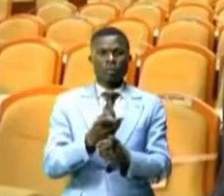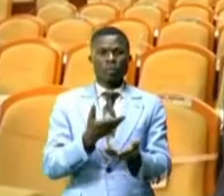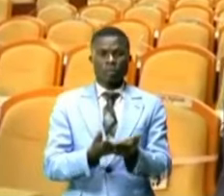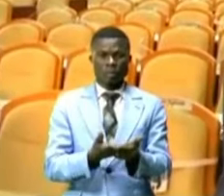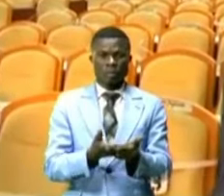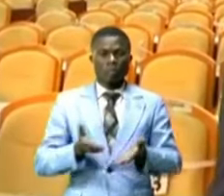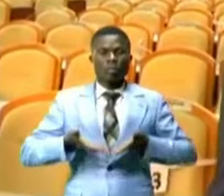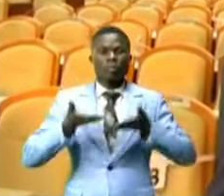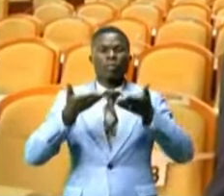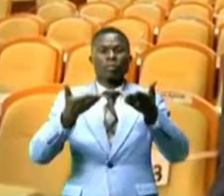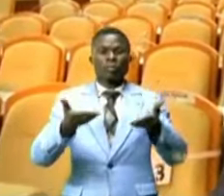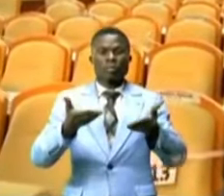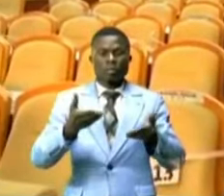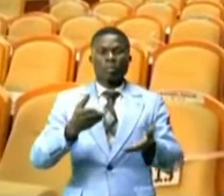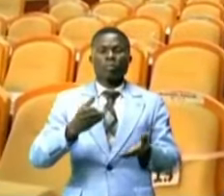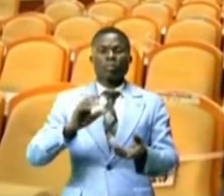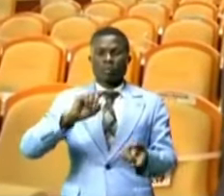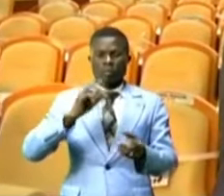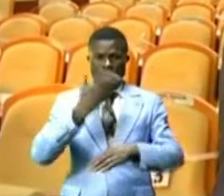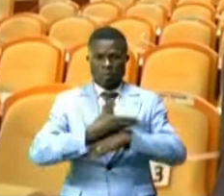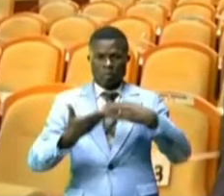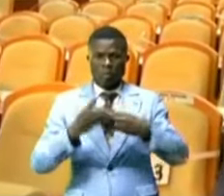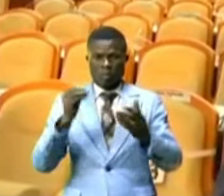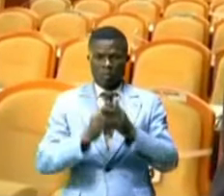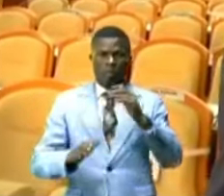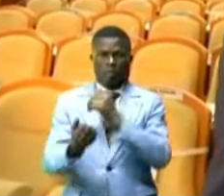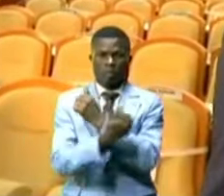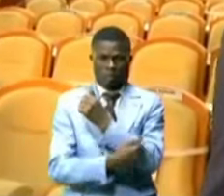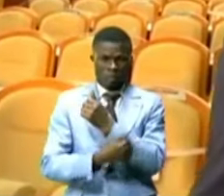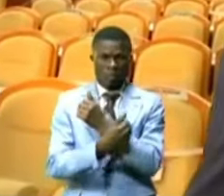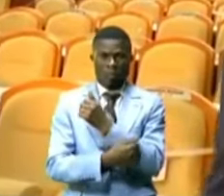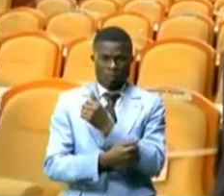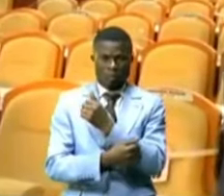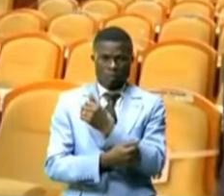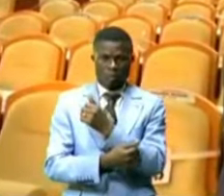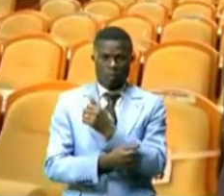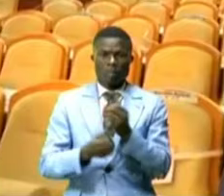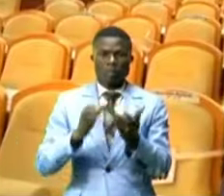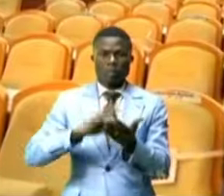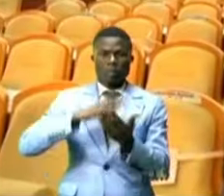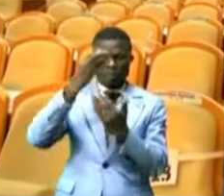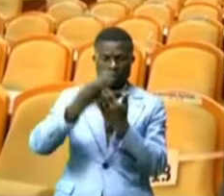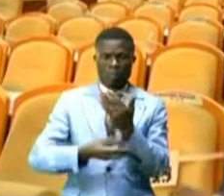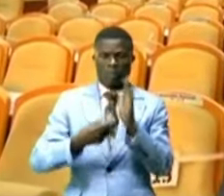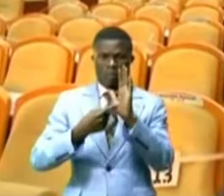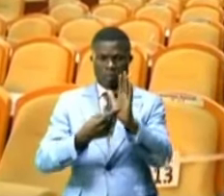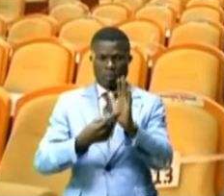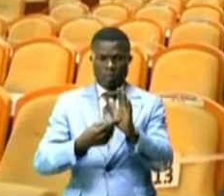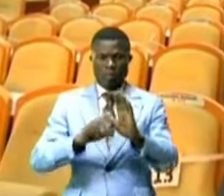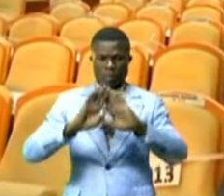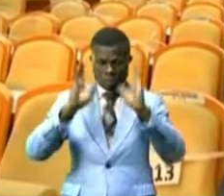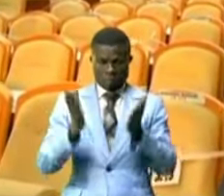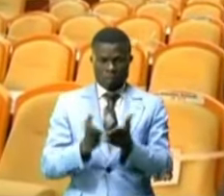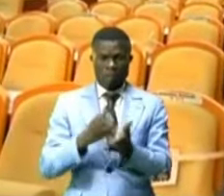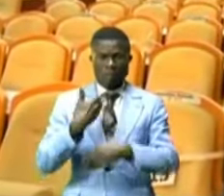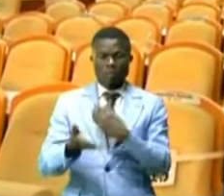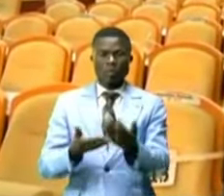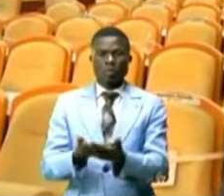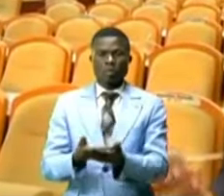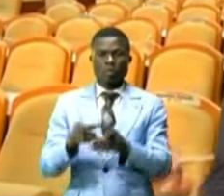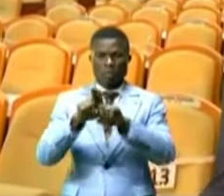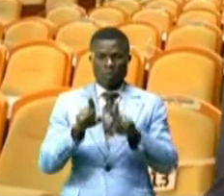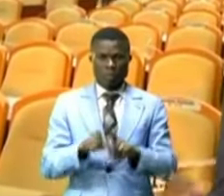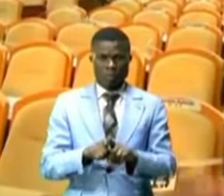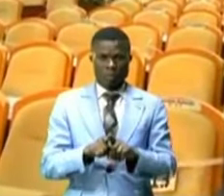Il propose la refondation de la nation. Il a fait un bilan de ce qui a déjà été fait. Et